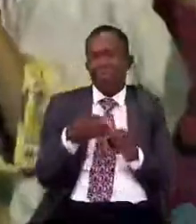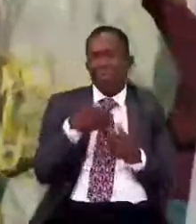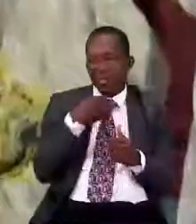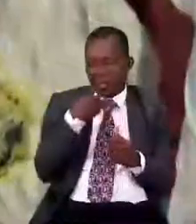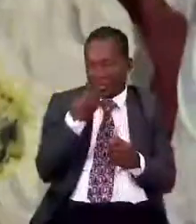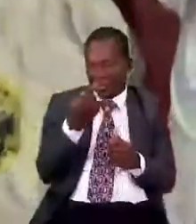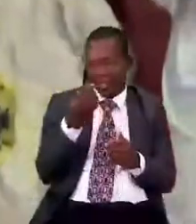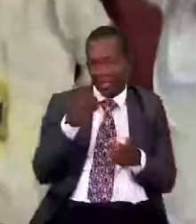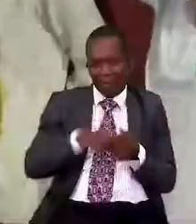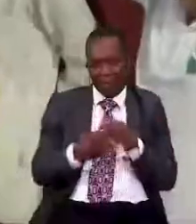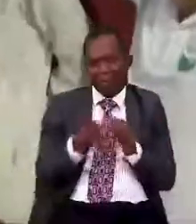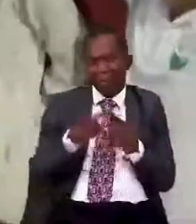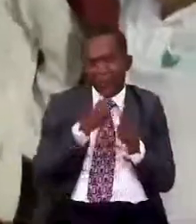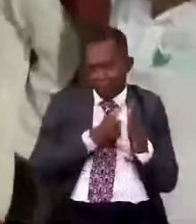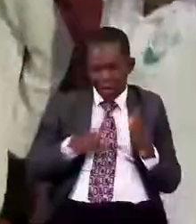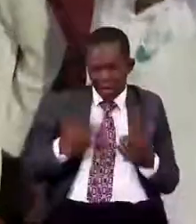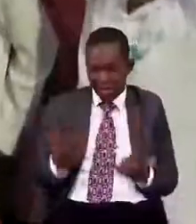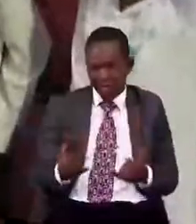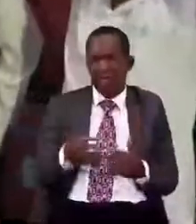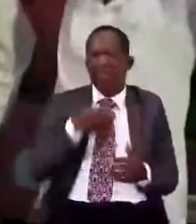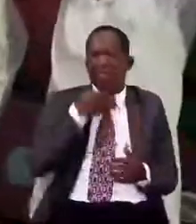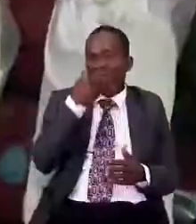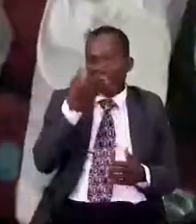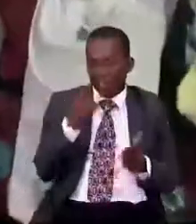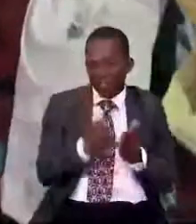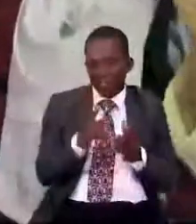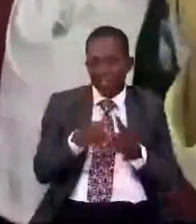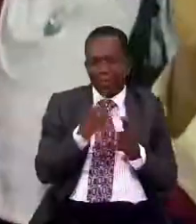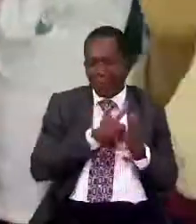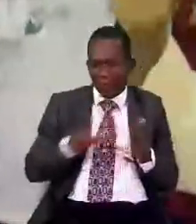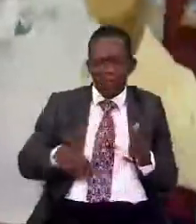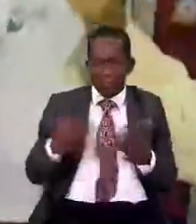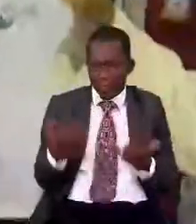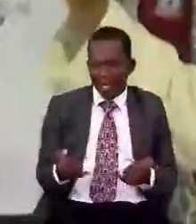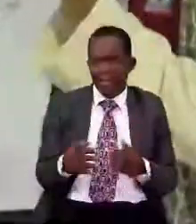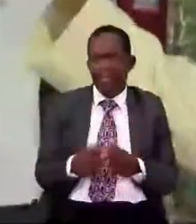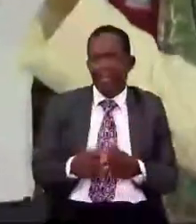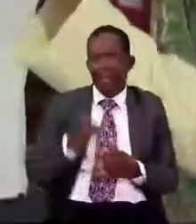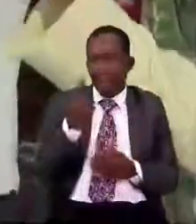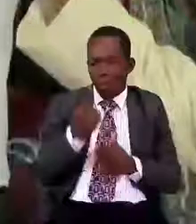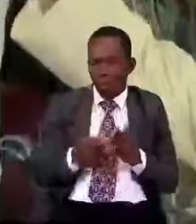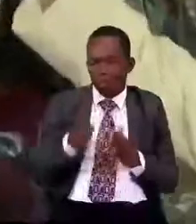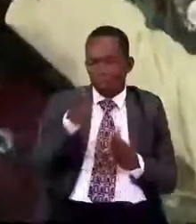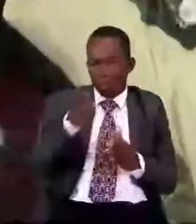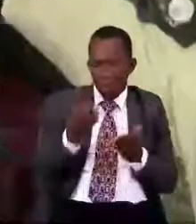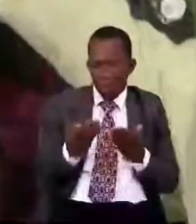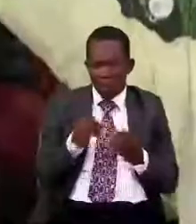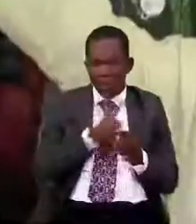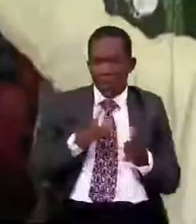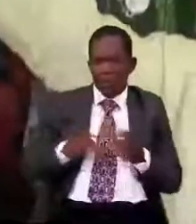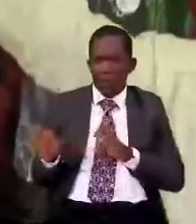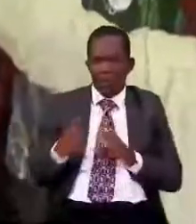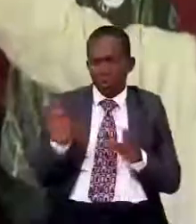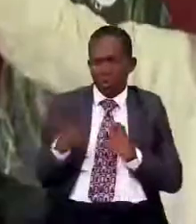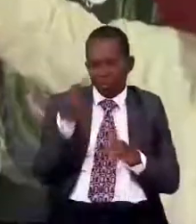Créez votre problème. Ce que vous voulez que le Seigneur fasse pour vous. Mentionnez votre problème.